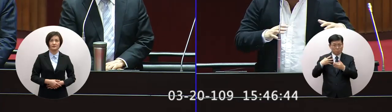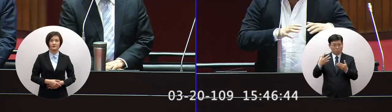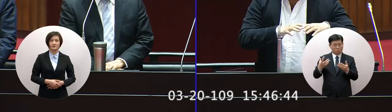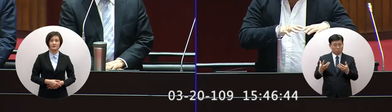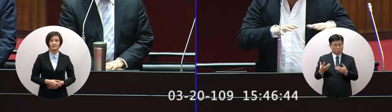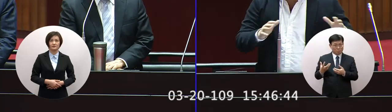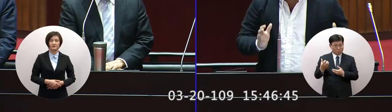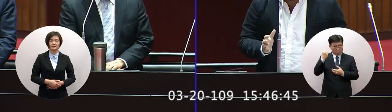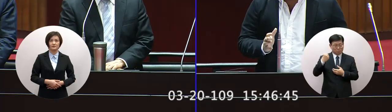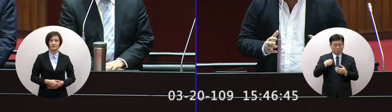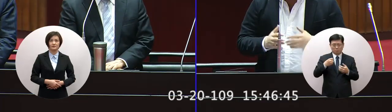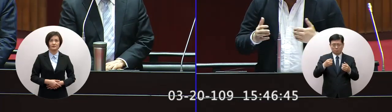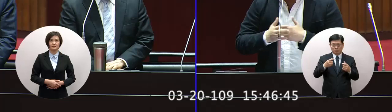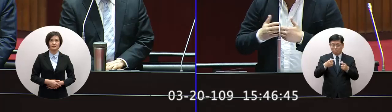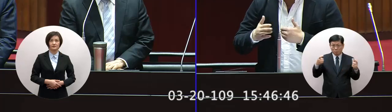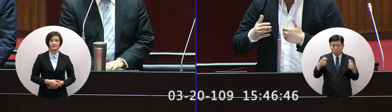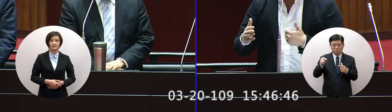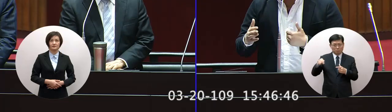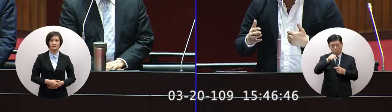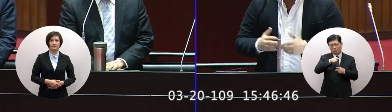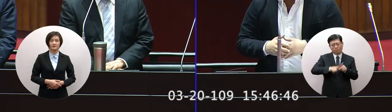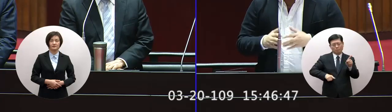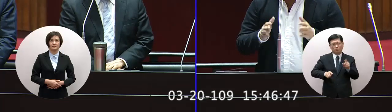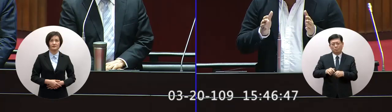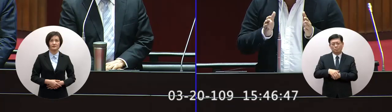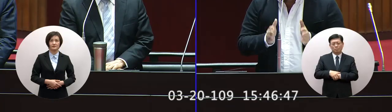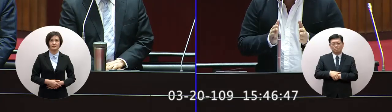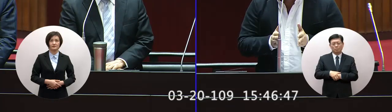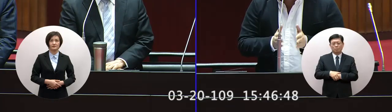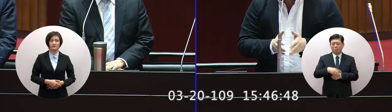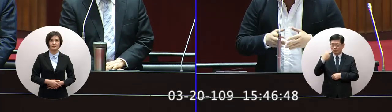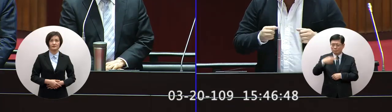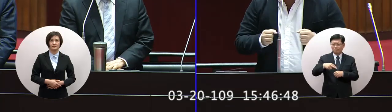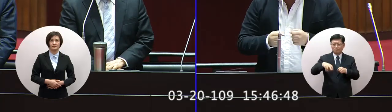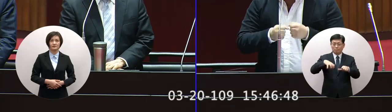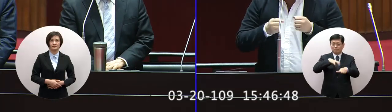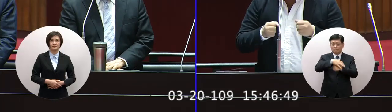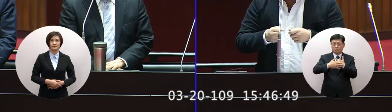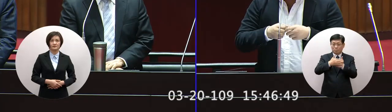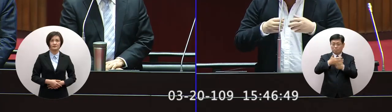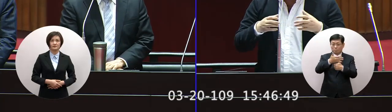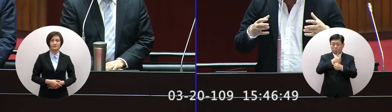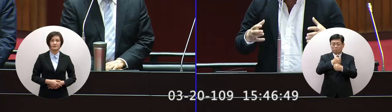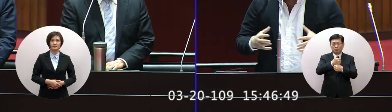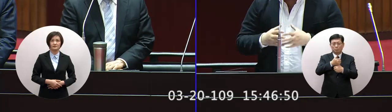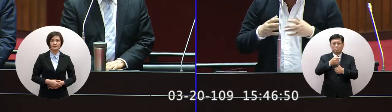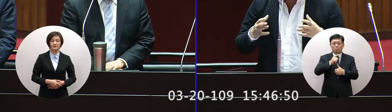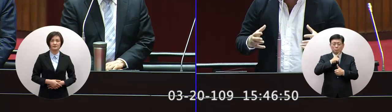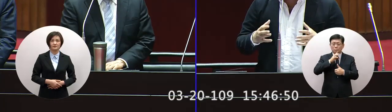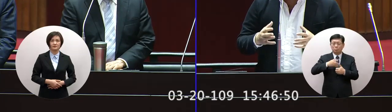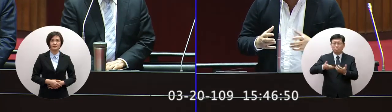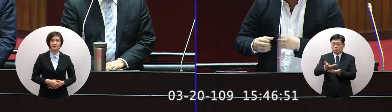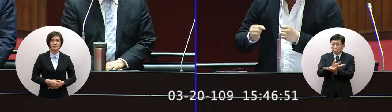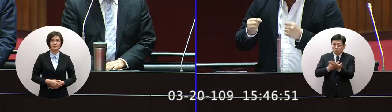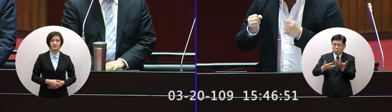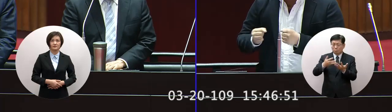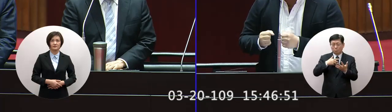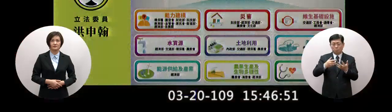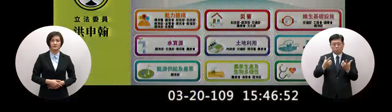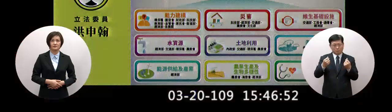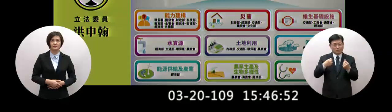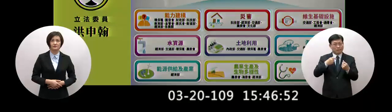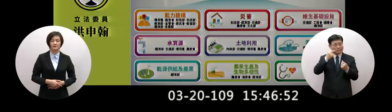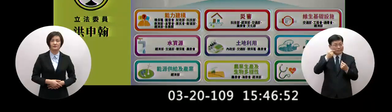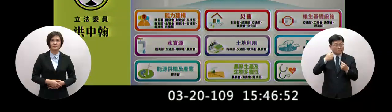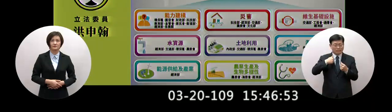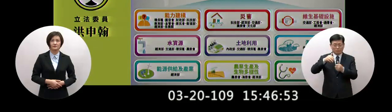的这个工作的范围，其实有一段差距。那甚至环保署它其实在整个协调的工作上面，也很